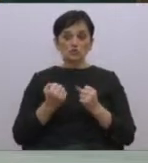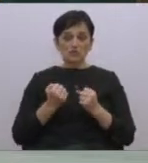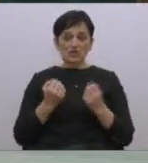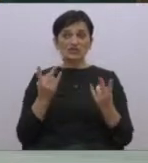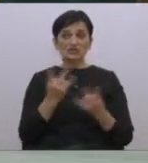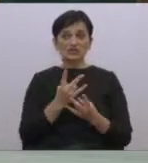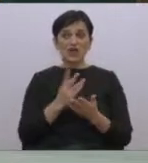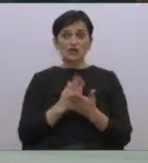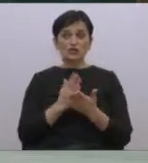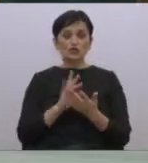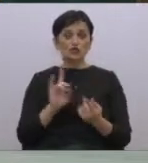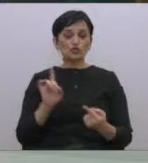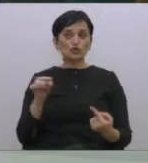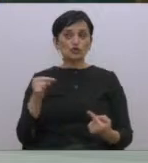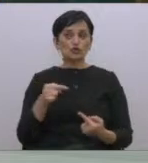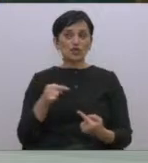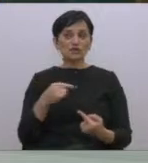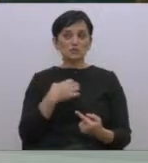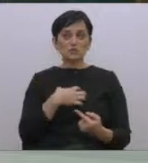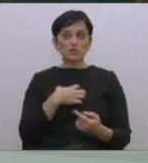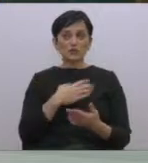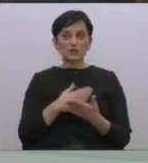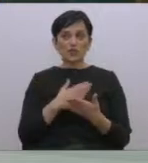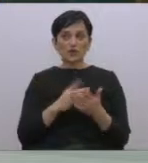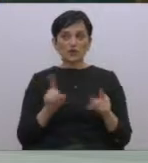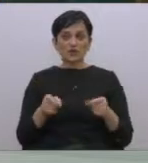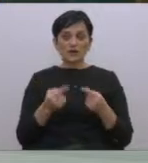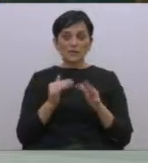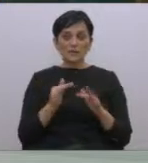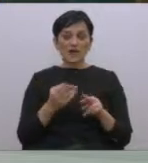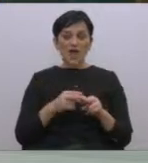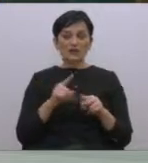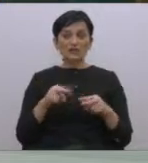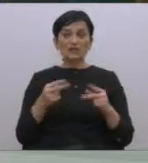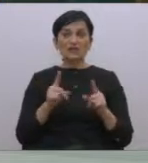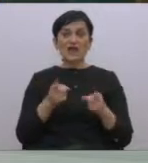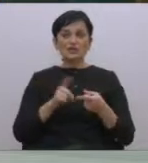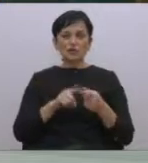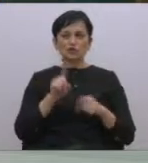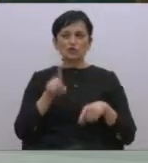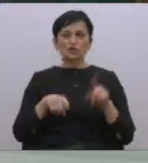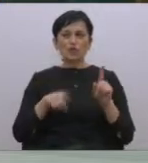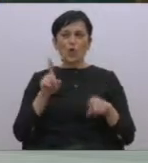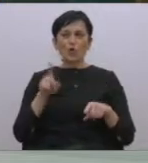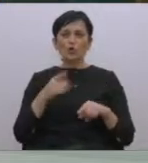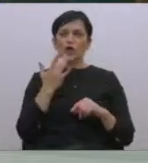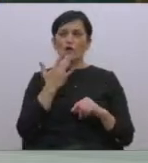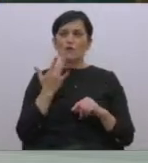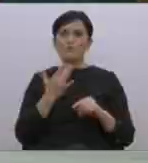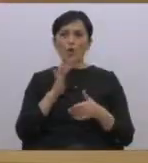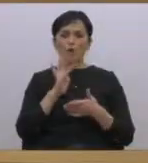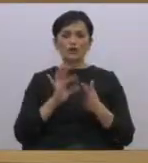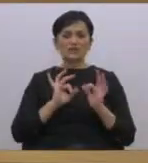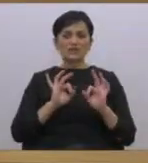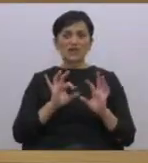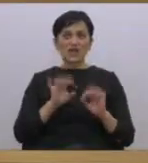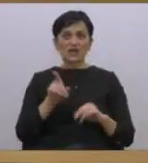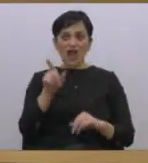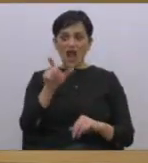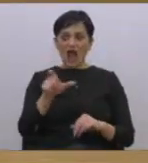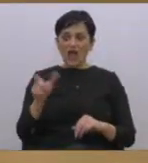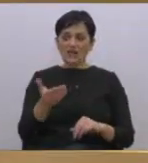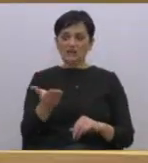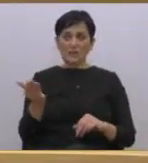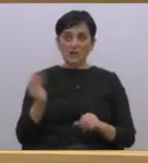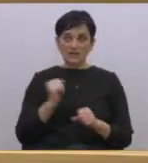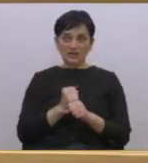sajiro, și sabamisat, mișno, lovani, aristo, ganhorcel, desetulebi, rad, ce heba, zogadat. În politică organizată, strați amadami ane magaket,